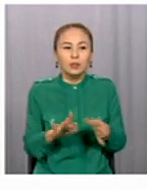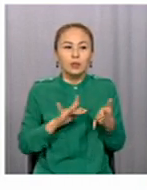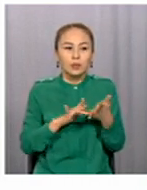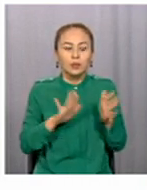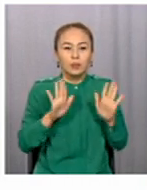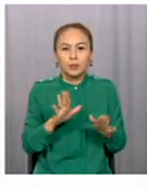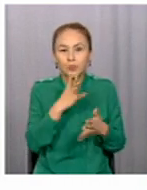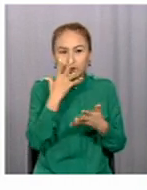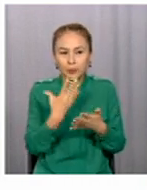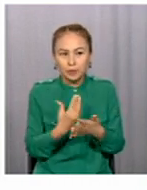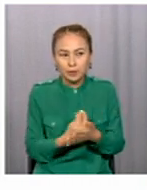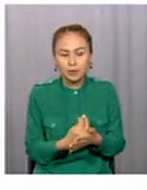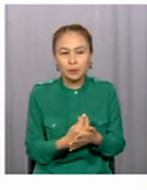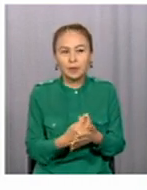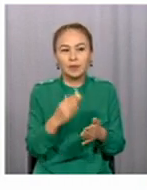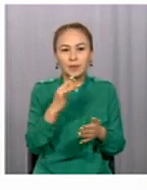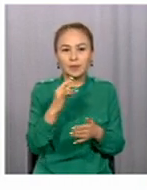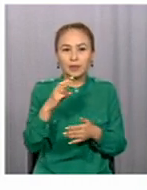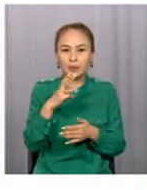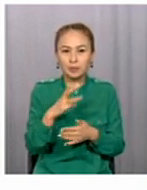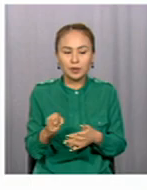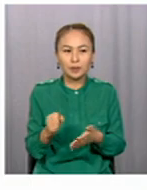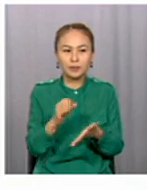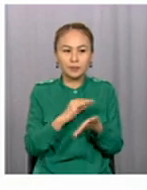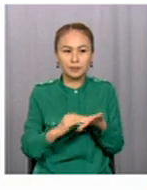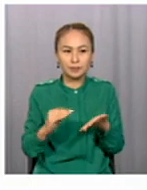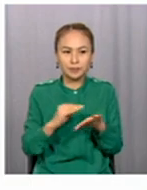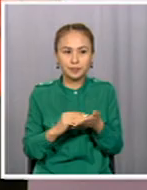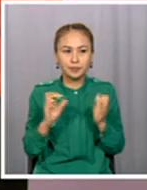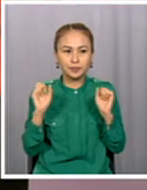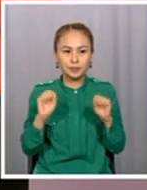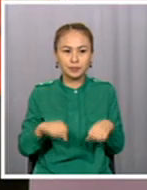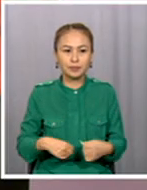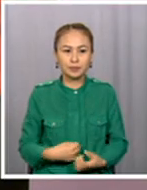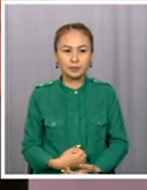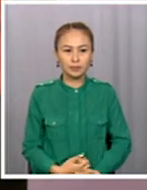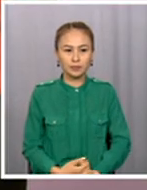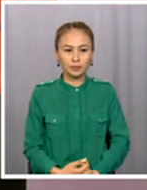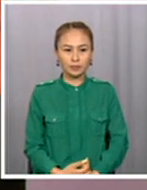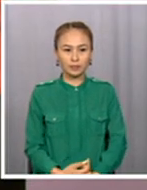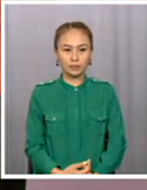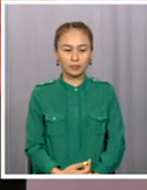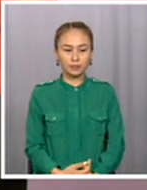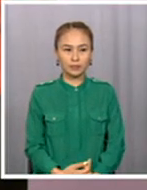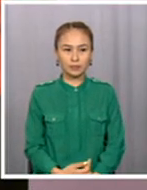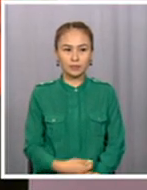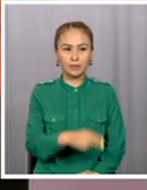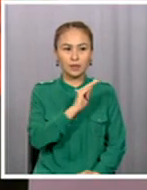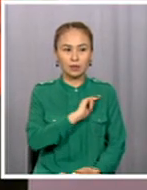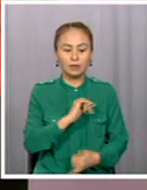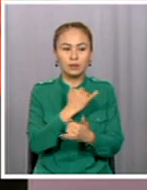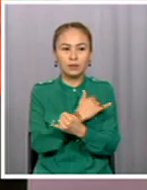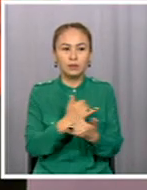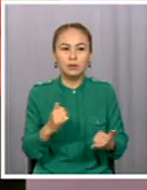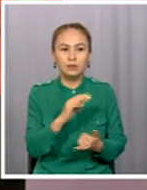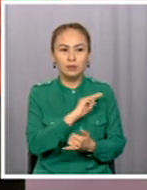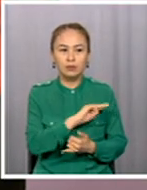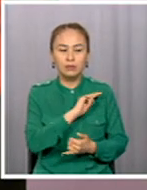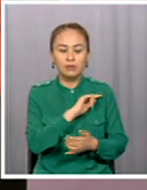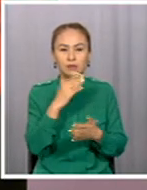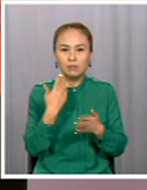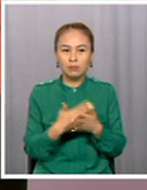ғана емес, туристік фирма өкілдері де белгілеп бере алады. Олар туристерге қызмет көрсетеді.